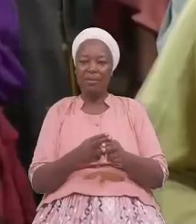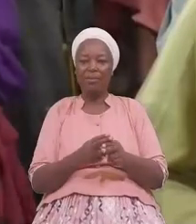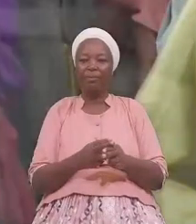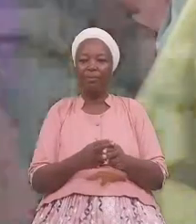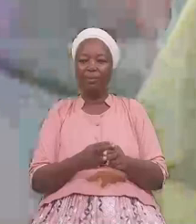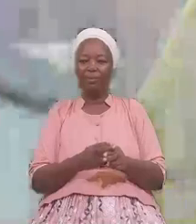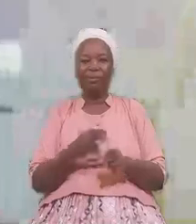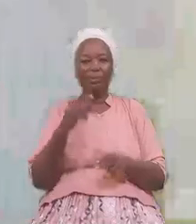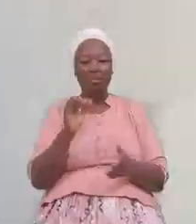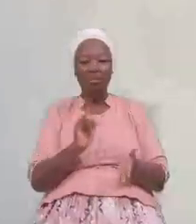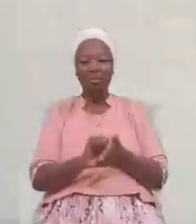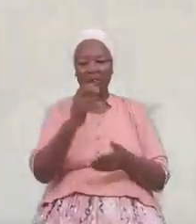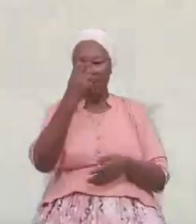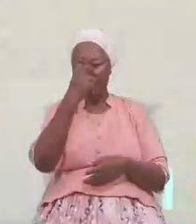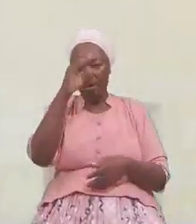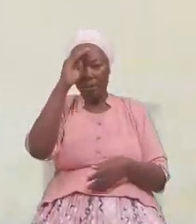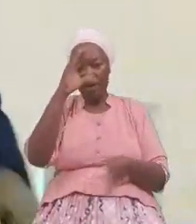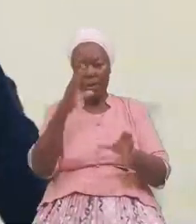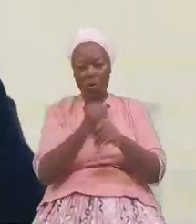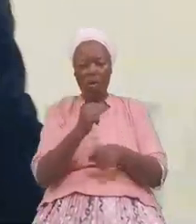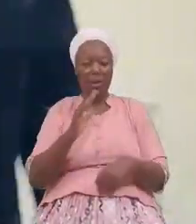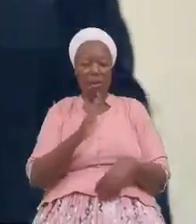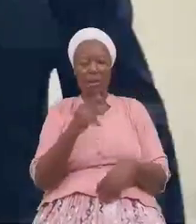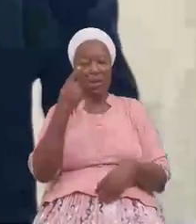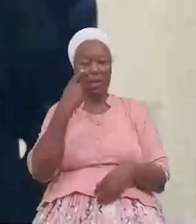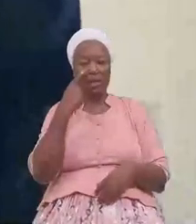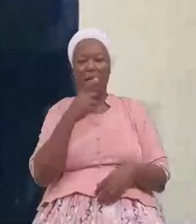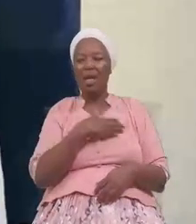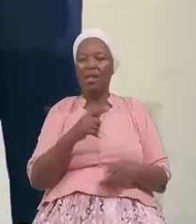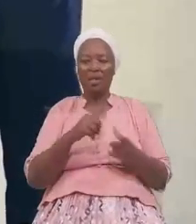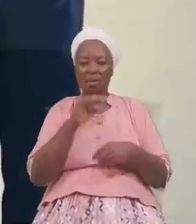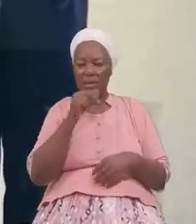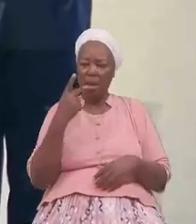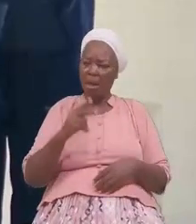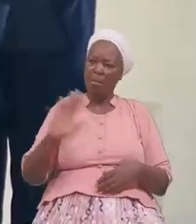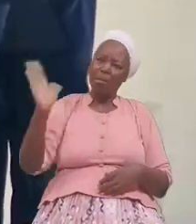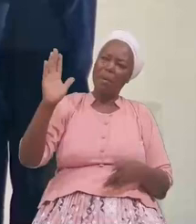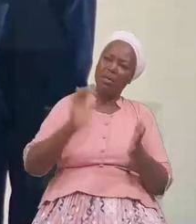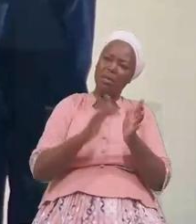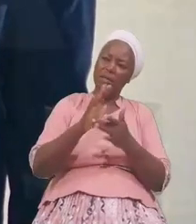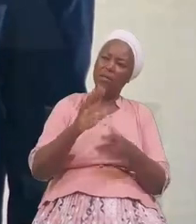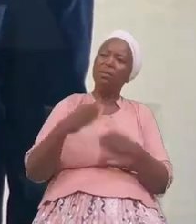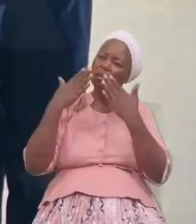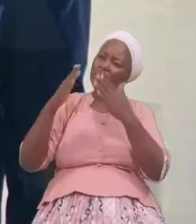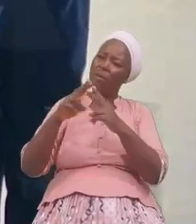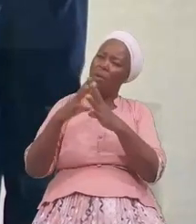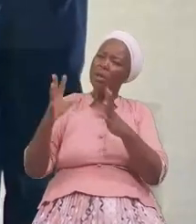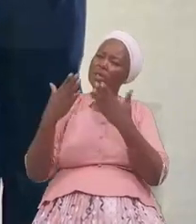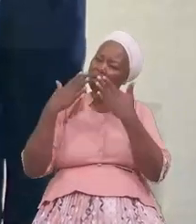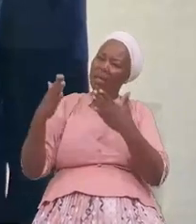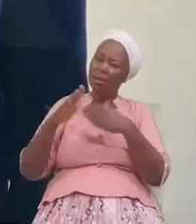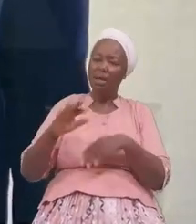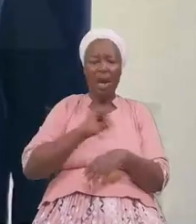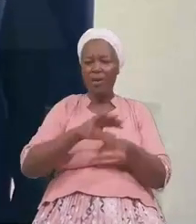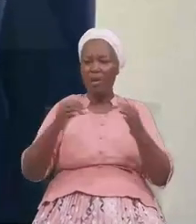vue. Il n'a pas dit, au revoir Jésus, merci beaucoup. Je n'ai plus rien d'autre à